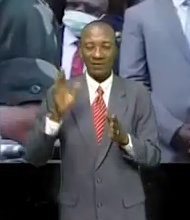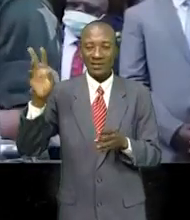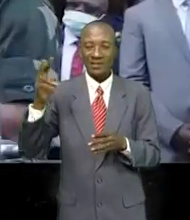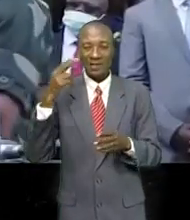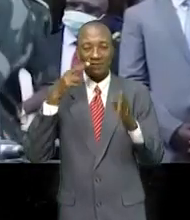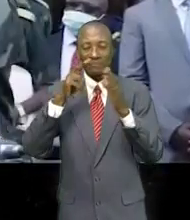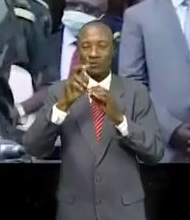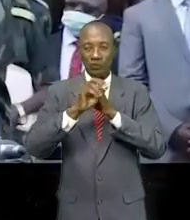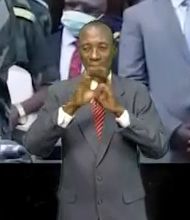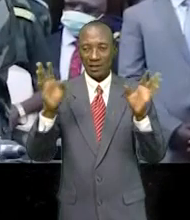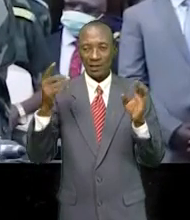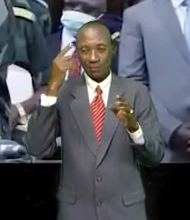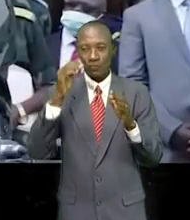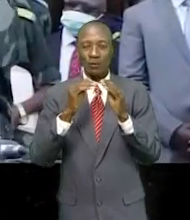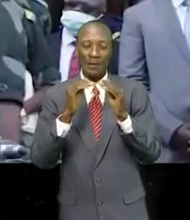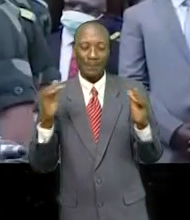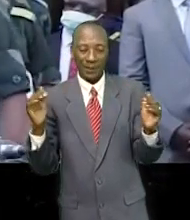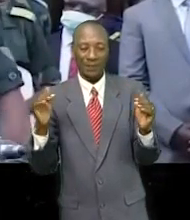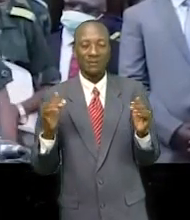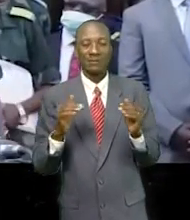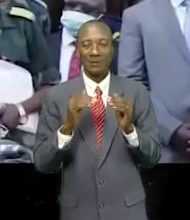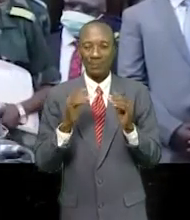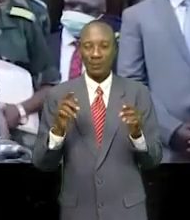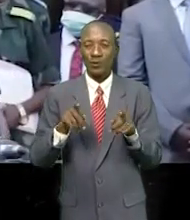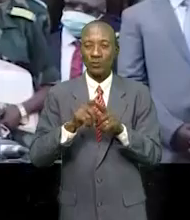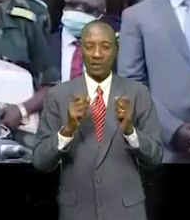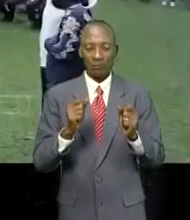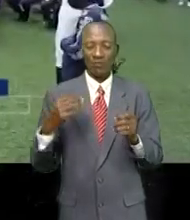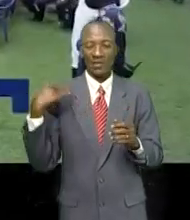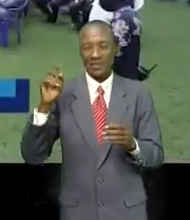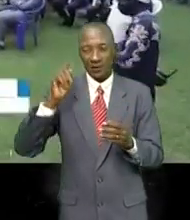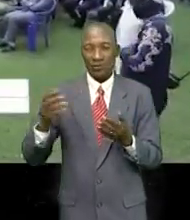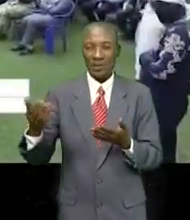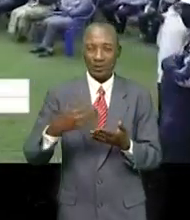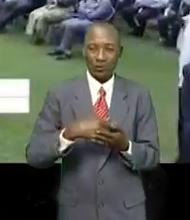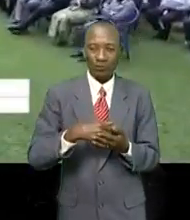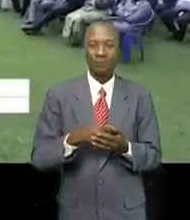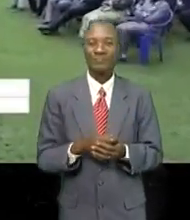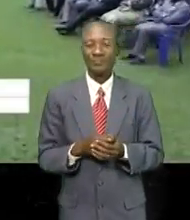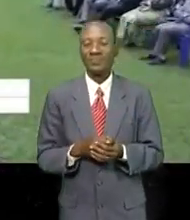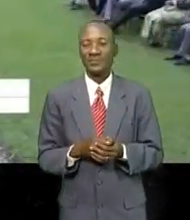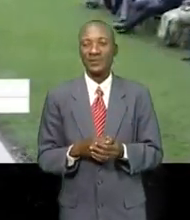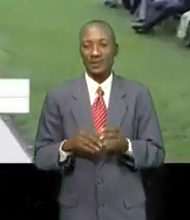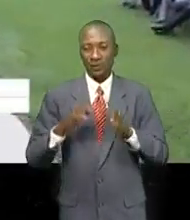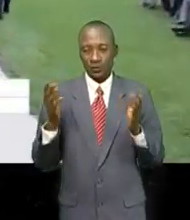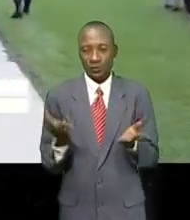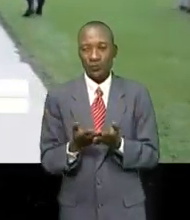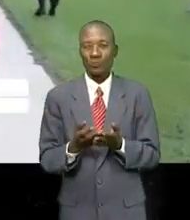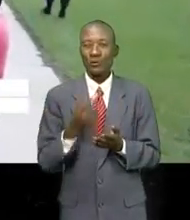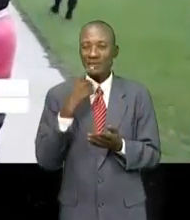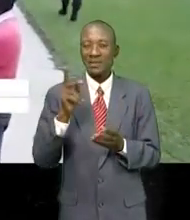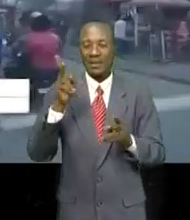rétablissement de la paix et la restauration de l'autorité de l'État dans la province du Nord Kivu. Tout alors tout sera mis en œuvre et pour que la population